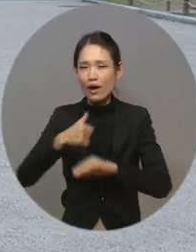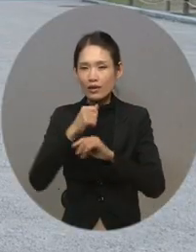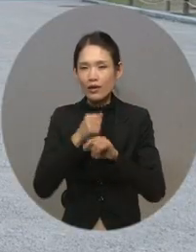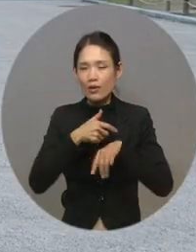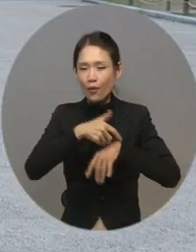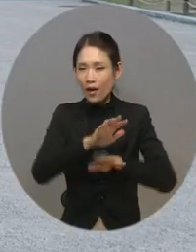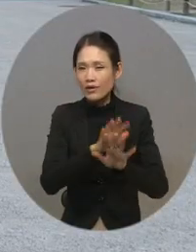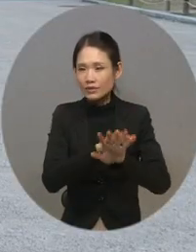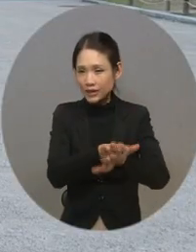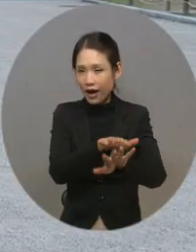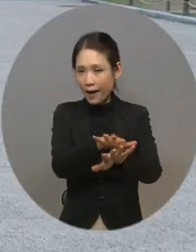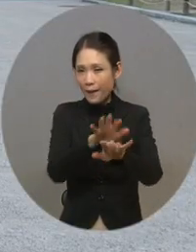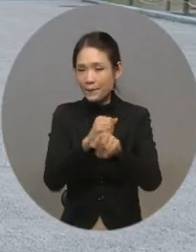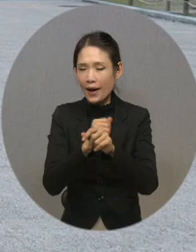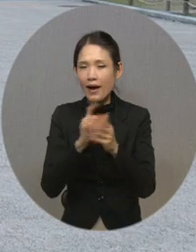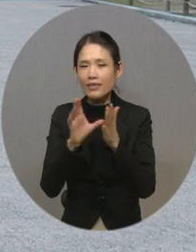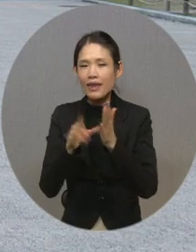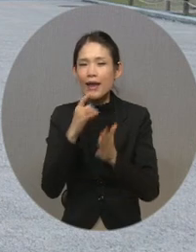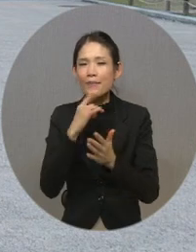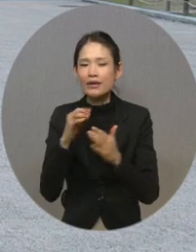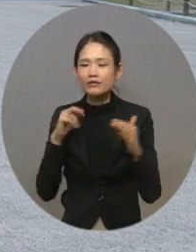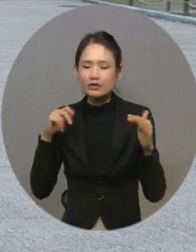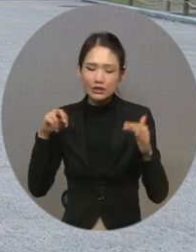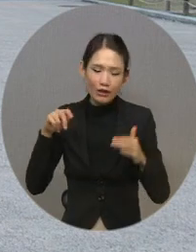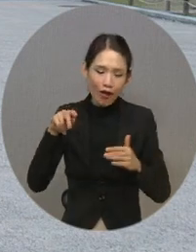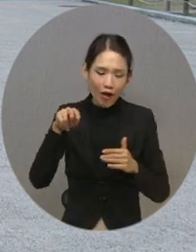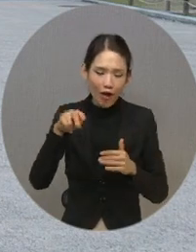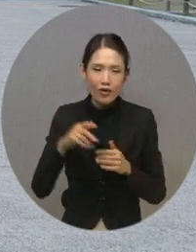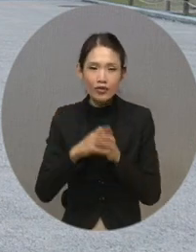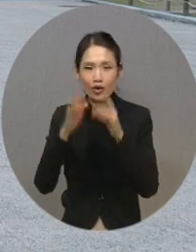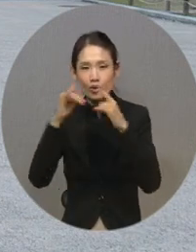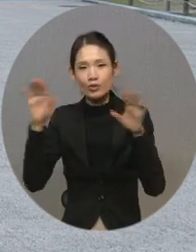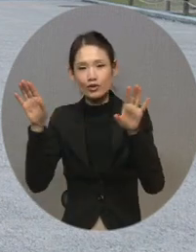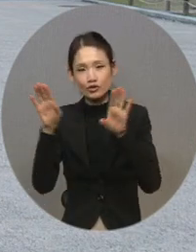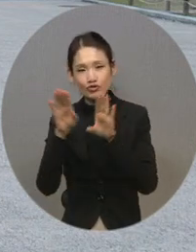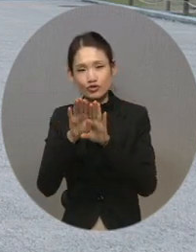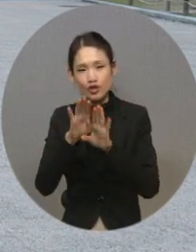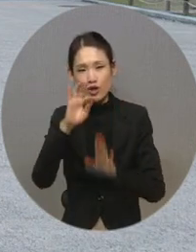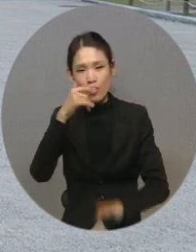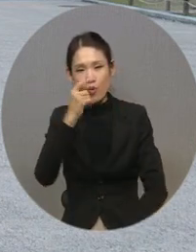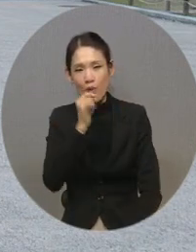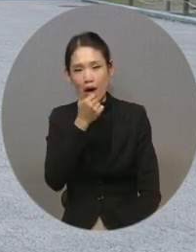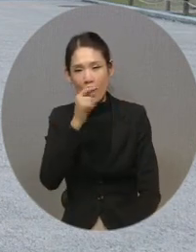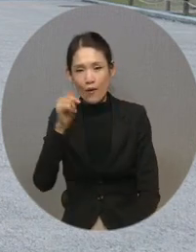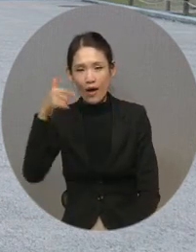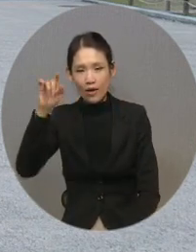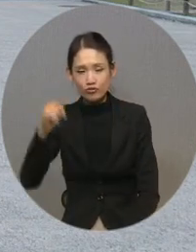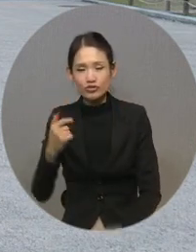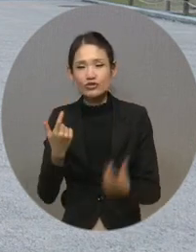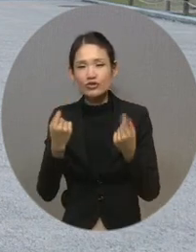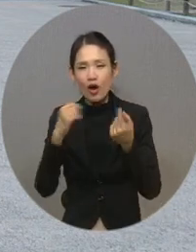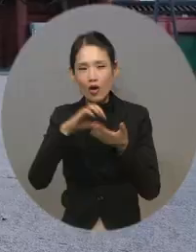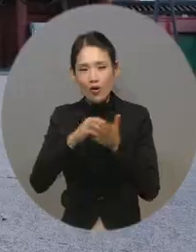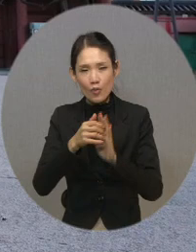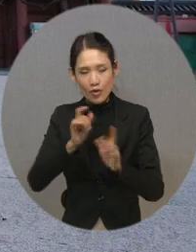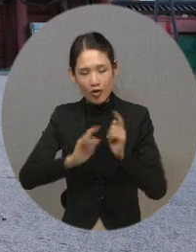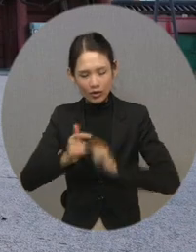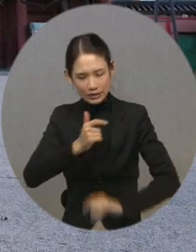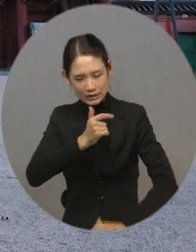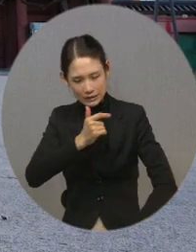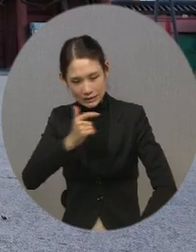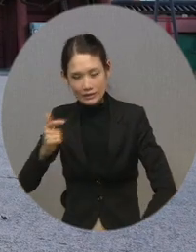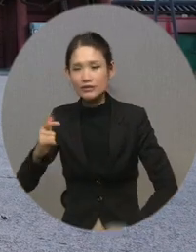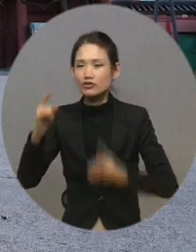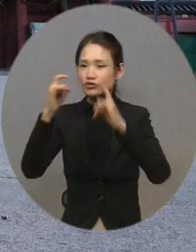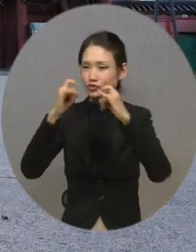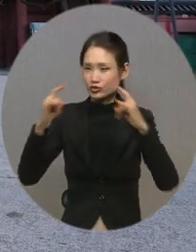수 있었다고 하는데요. 이 도나무는 경복궁의 정문인 광화문만큼이나 큰 궁궐의 정문입니다. 그